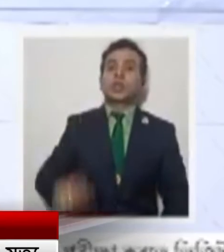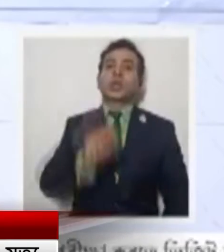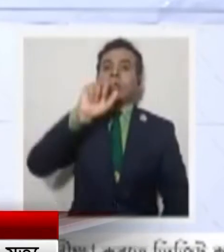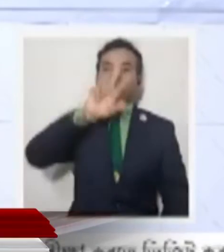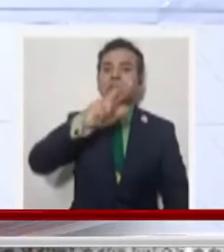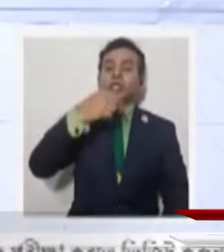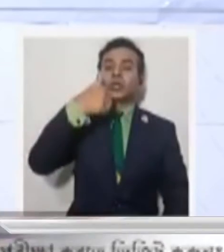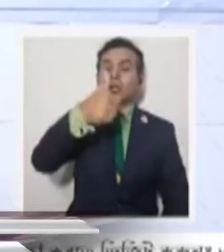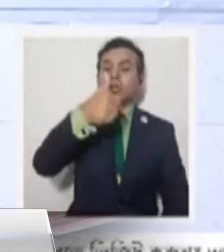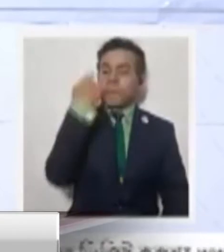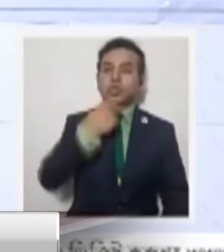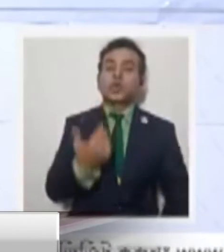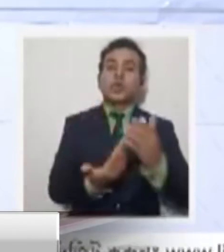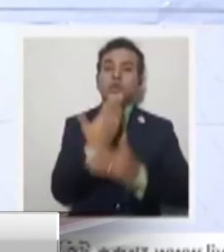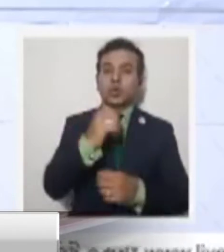আমাদের শনাক্ত হয়েছে